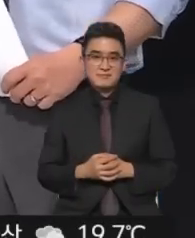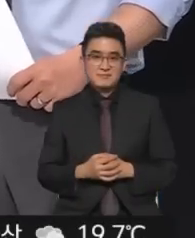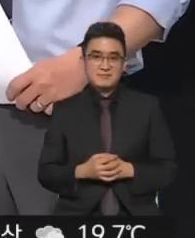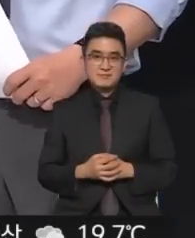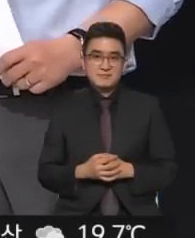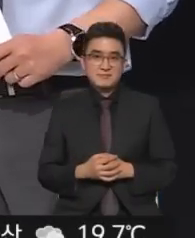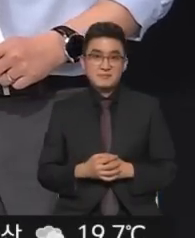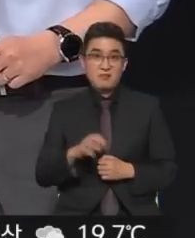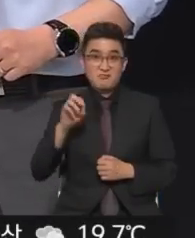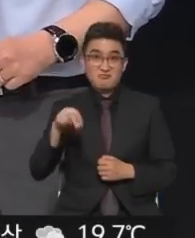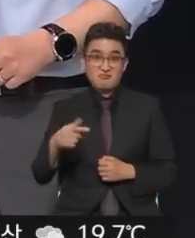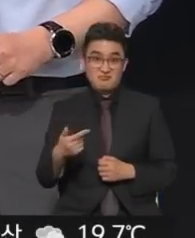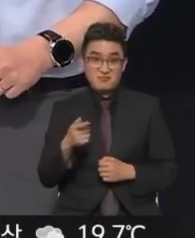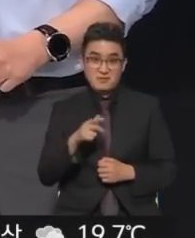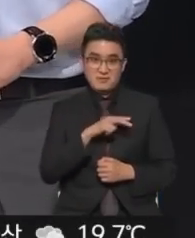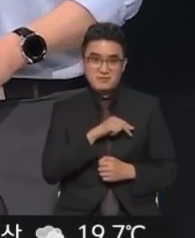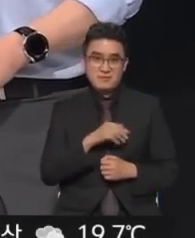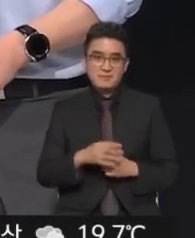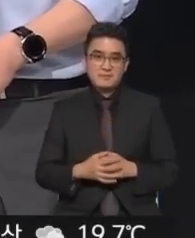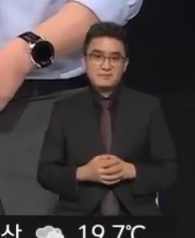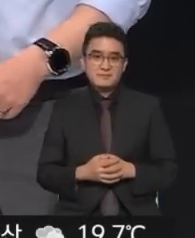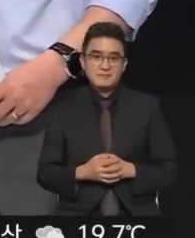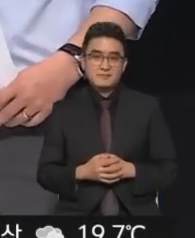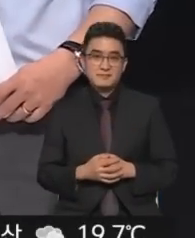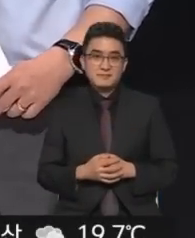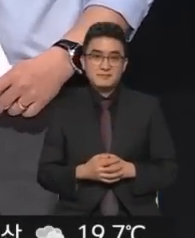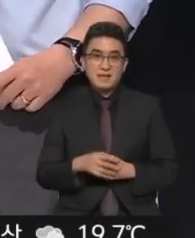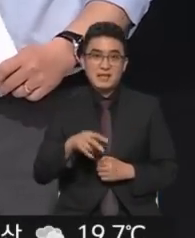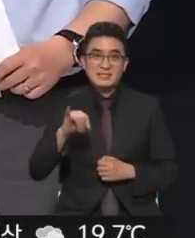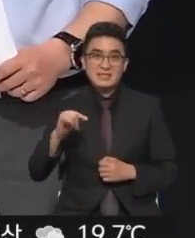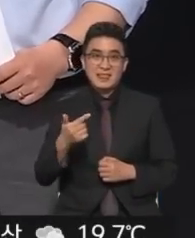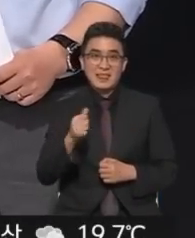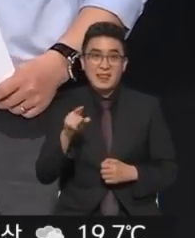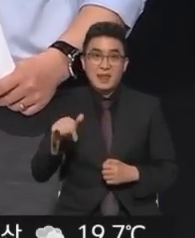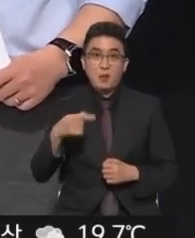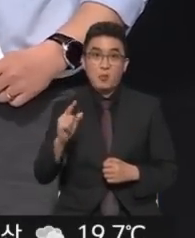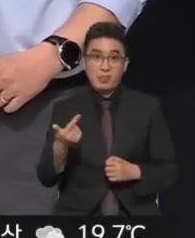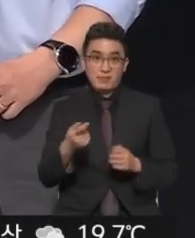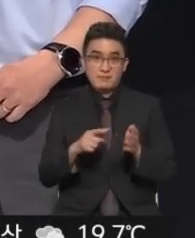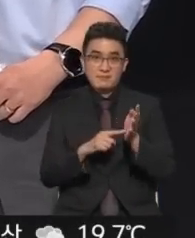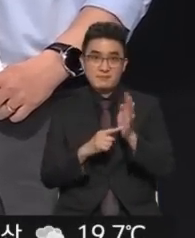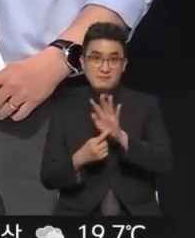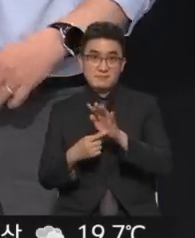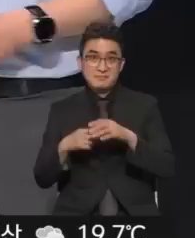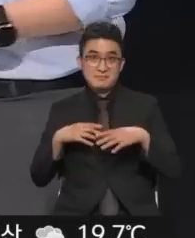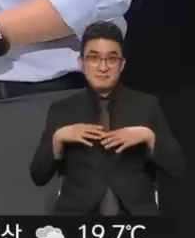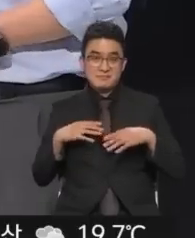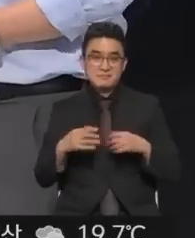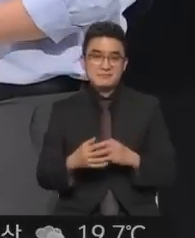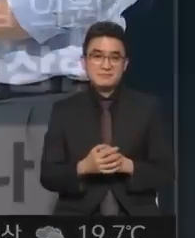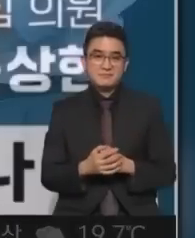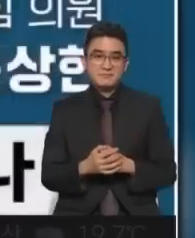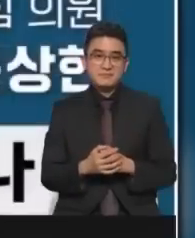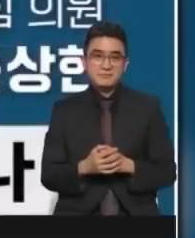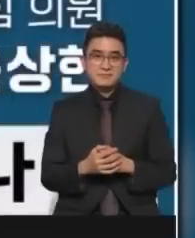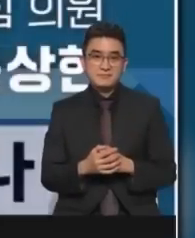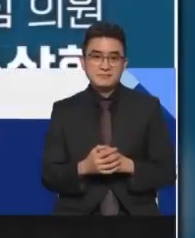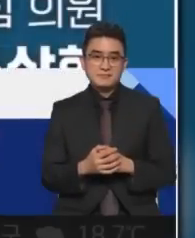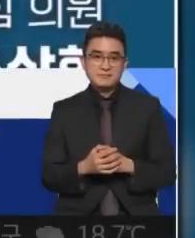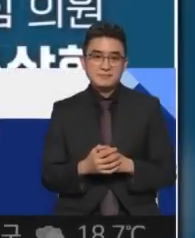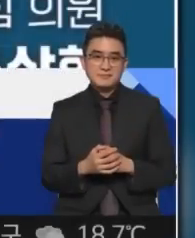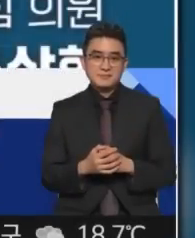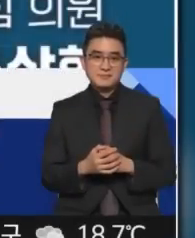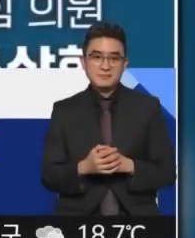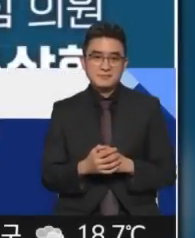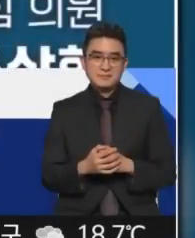윤 의원은 자신이 신핵관으로 거론되고 있다는 점도 은근히 내세웠는데요. 일기 윤핵관들에